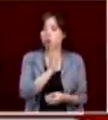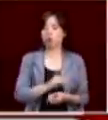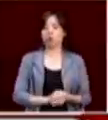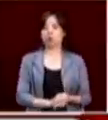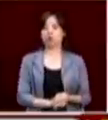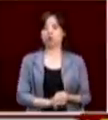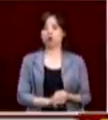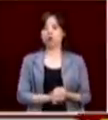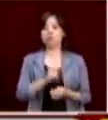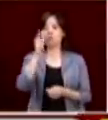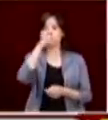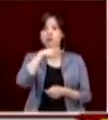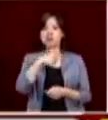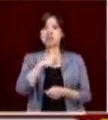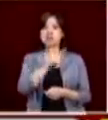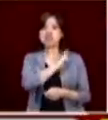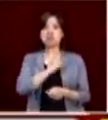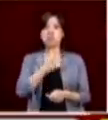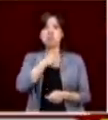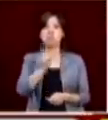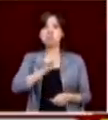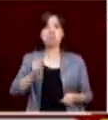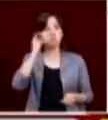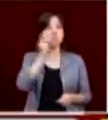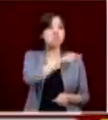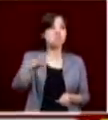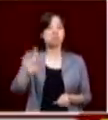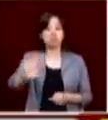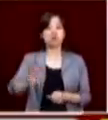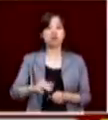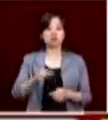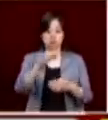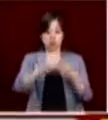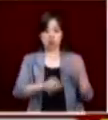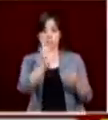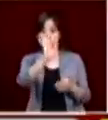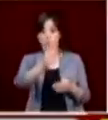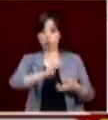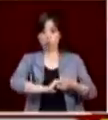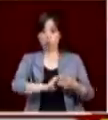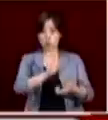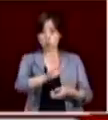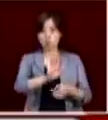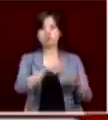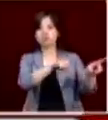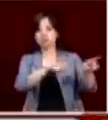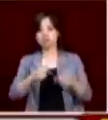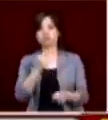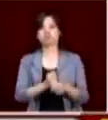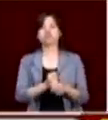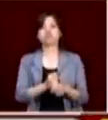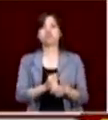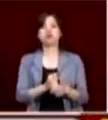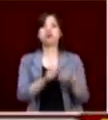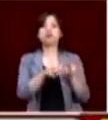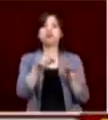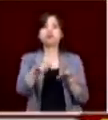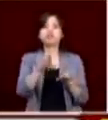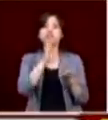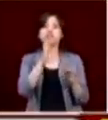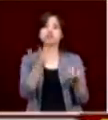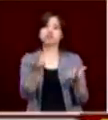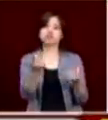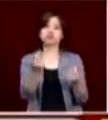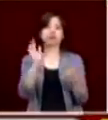所以未使讲我家己要安怎做安怎做，所以董将老规定啊，就照安尼来做，因为这嘛是。变